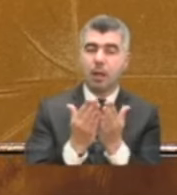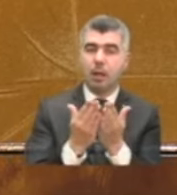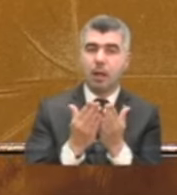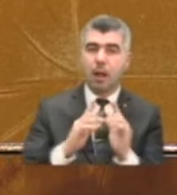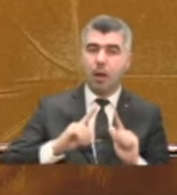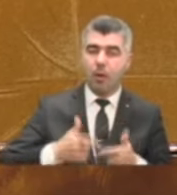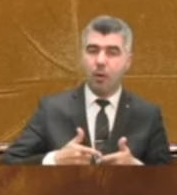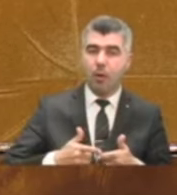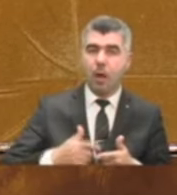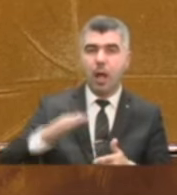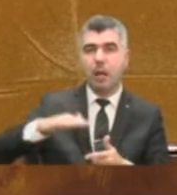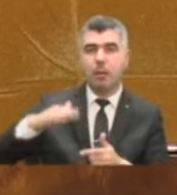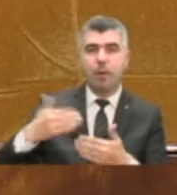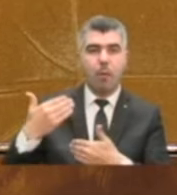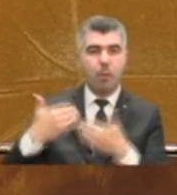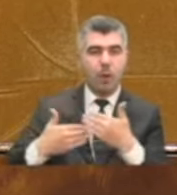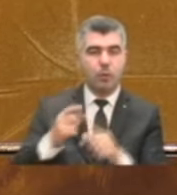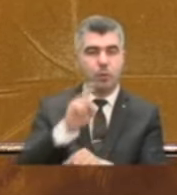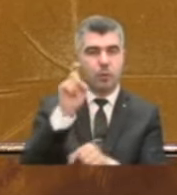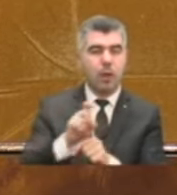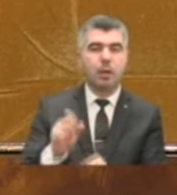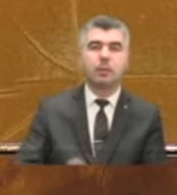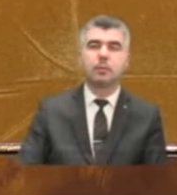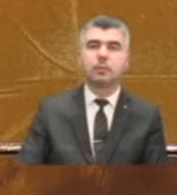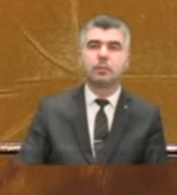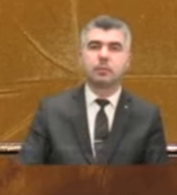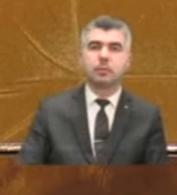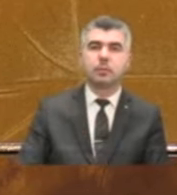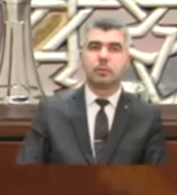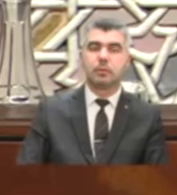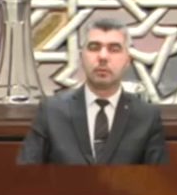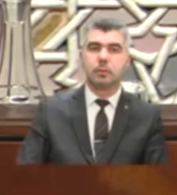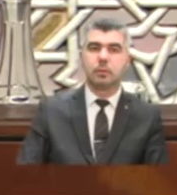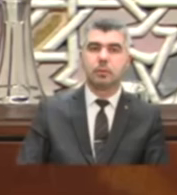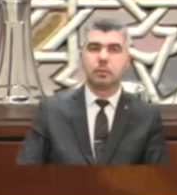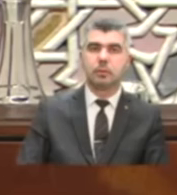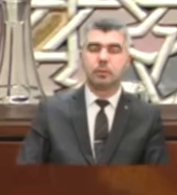الأطفال في وضعية إعاقة نسائلكم. السيدة الوزيرة.